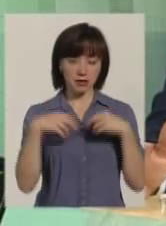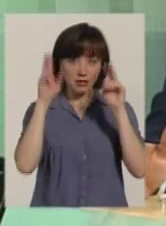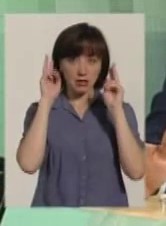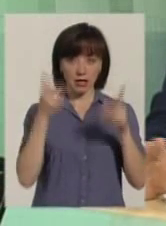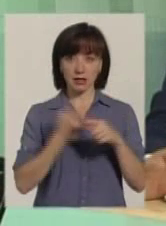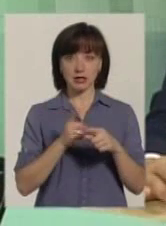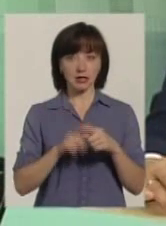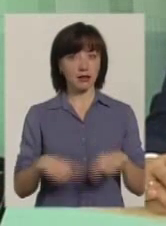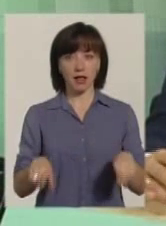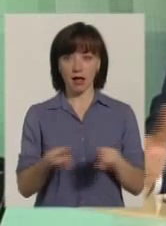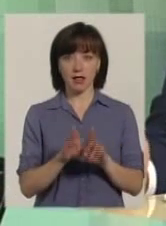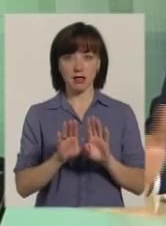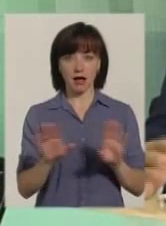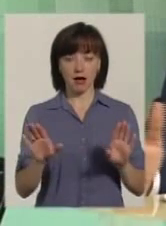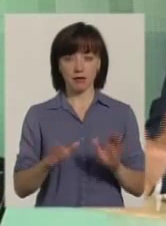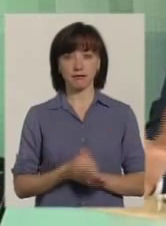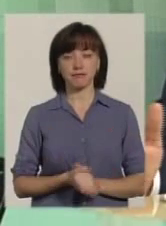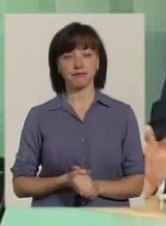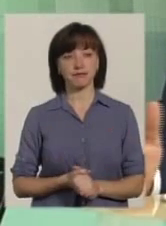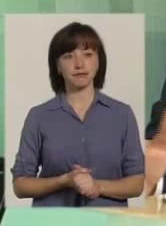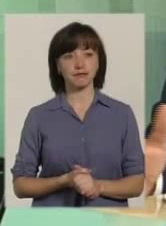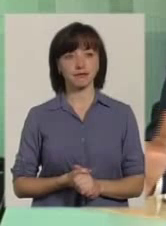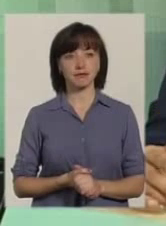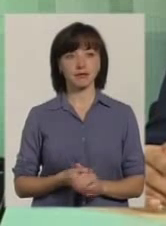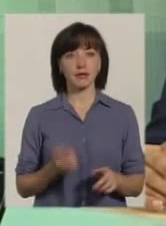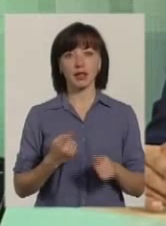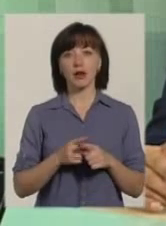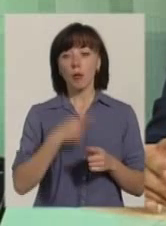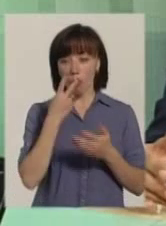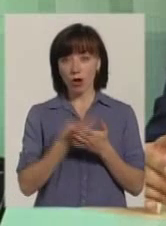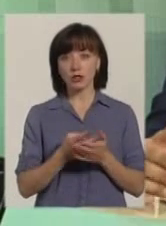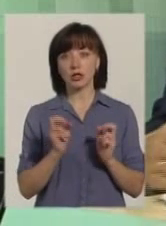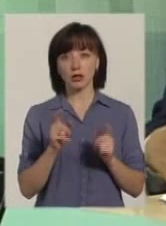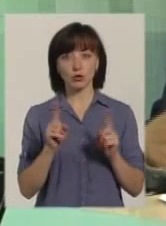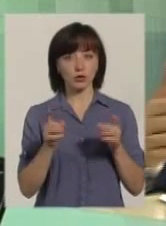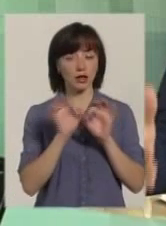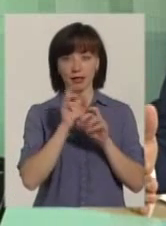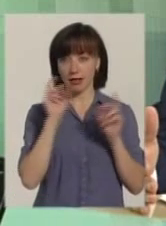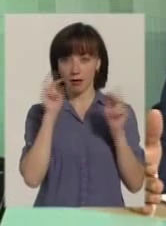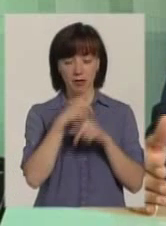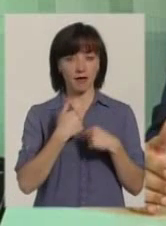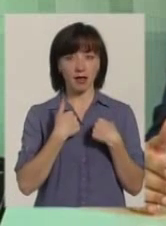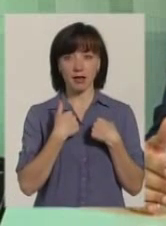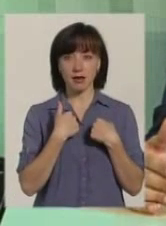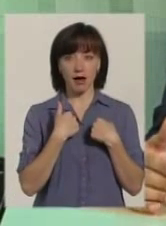ну, це не так. Тобто, ну, це... Покажи, як. Дуже неправильно. Тобто, я